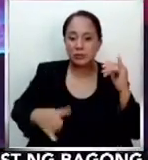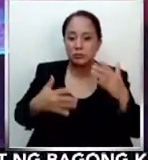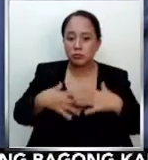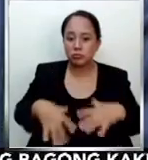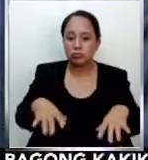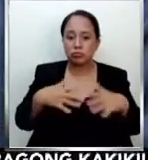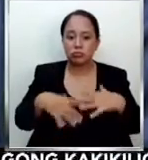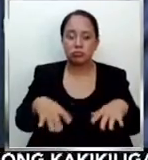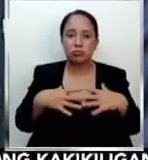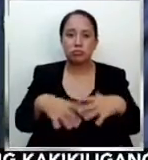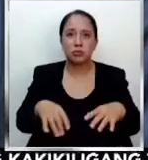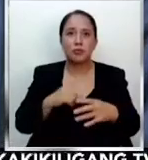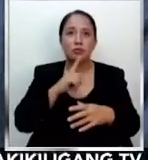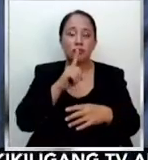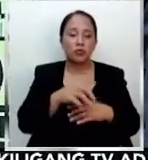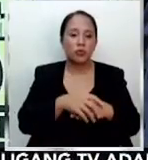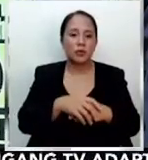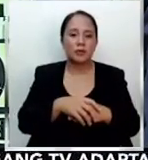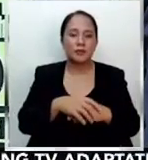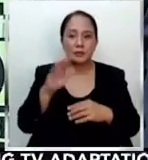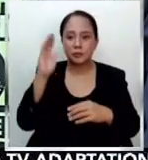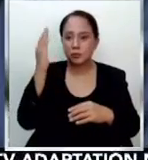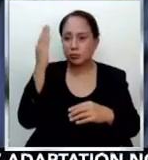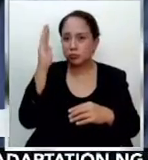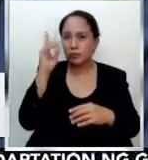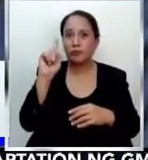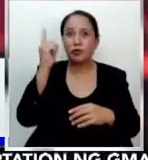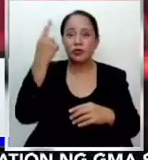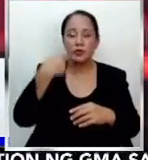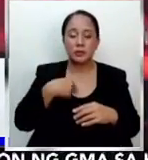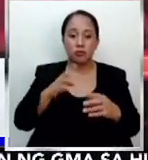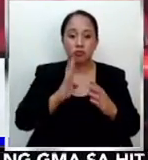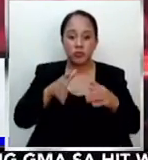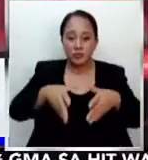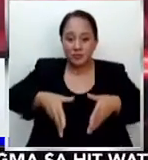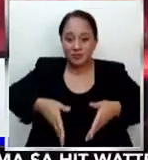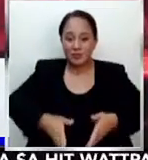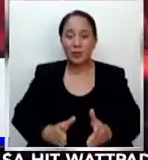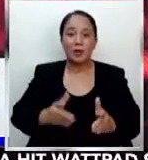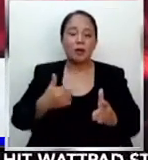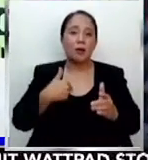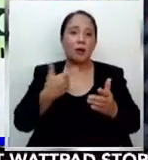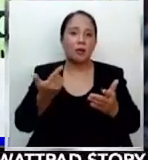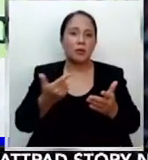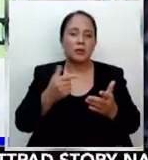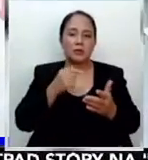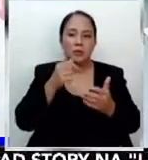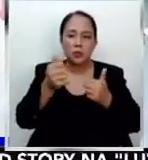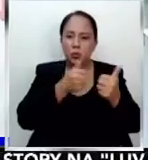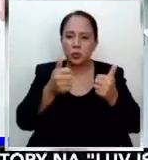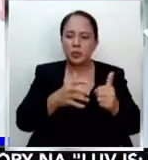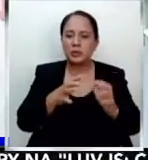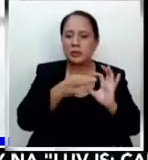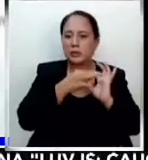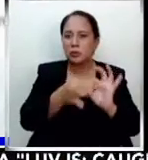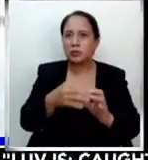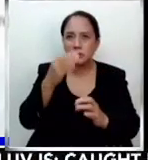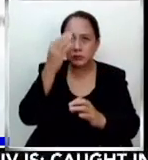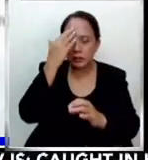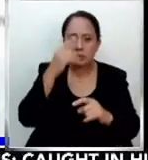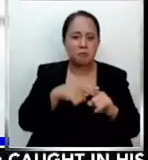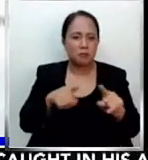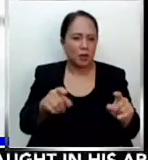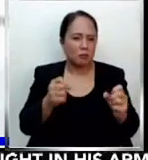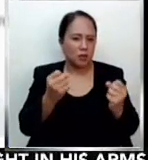actually first in pageantry na magsusuot ng bahag yung mga contestants. Hindi lang siya basta sinuot. It entails knowledge. Pero may ilang indigenous